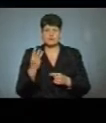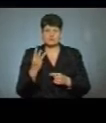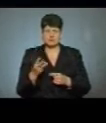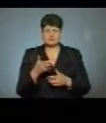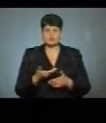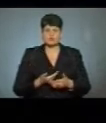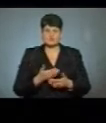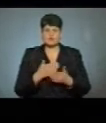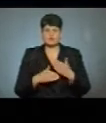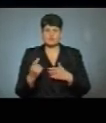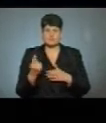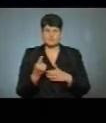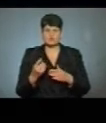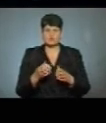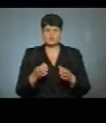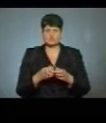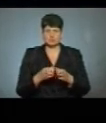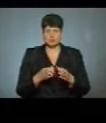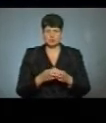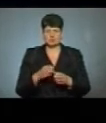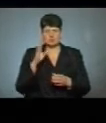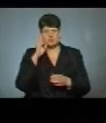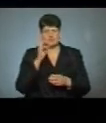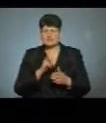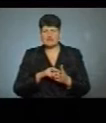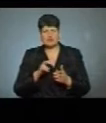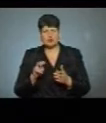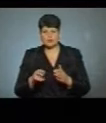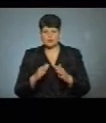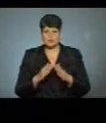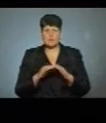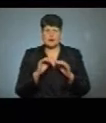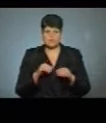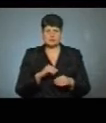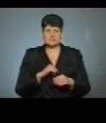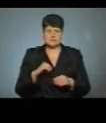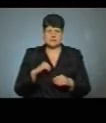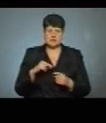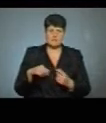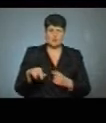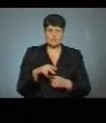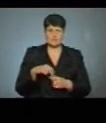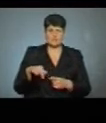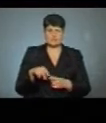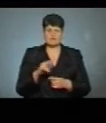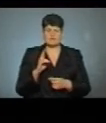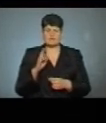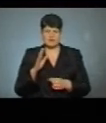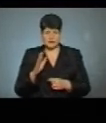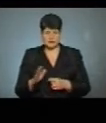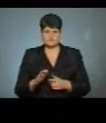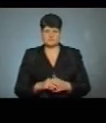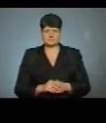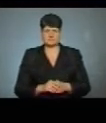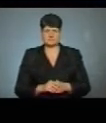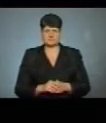інвалід першої групи Микола Плівакова. Чоловік не виходить з дому, але може самостійно пересуватися по квартирі, каже Анжела